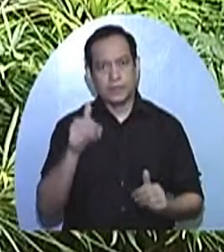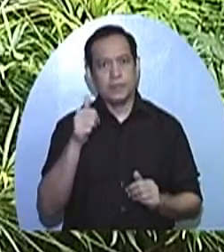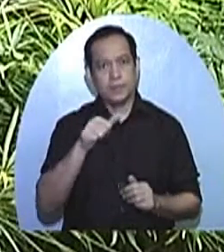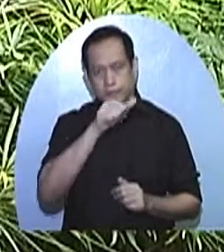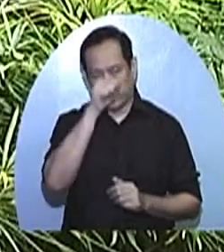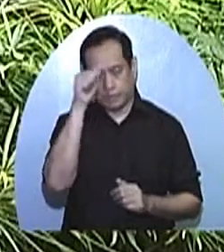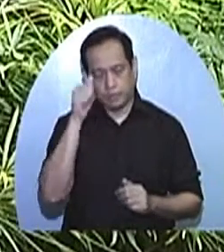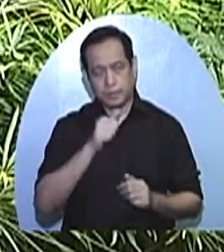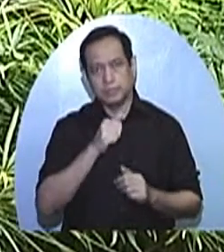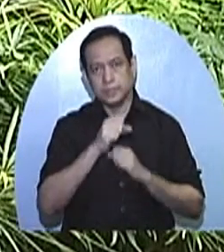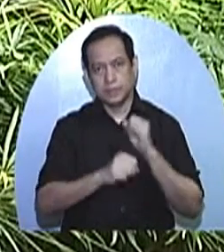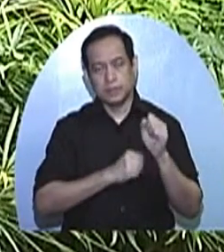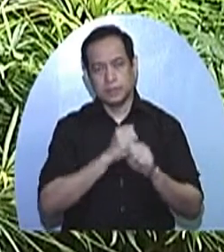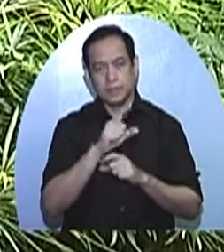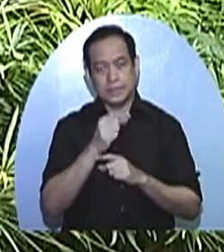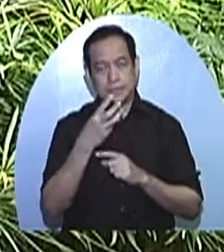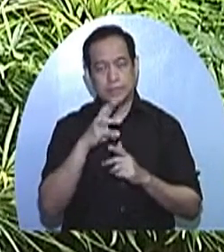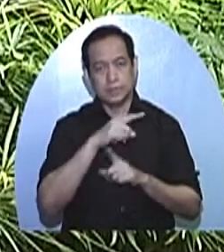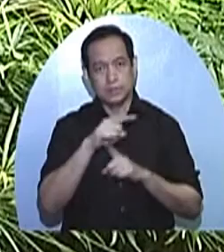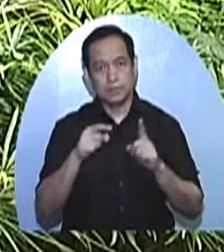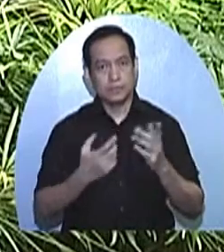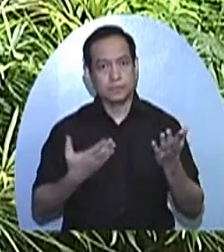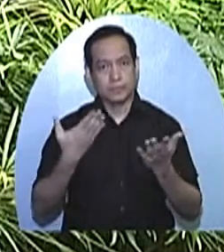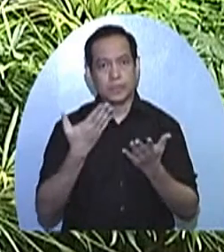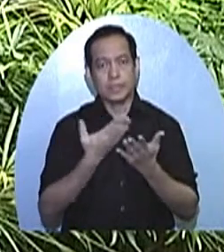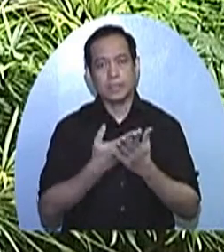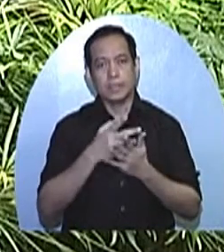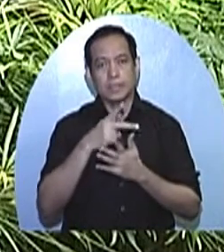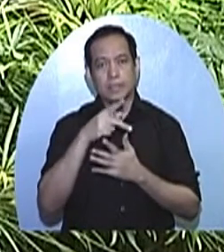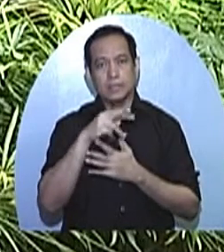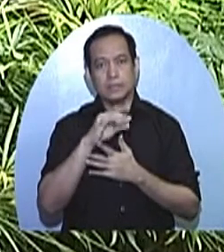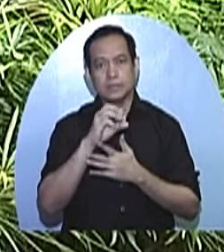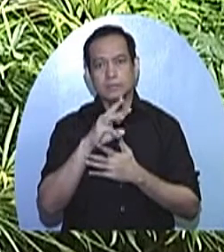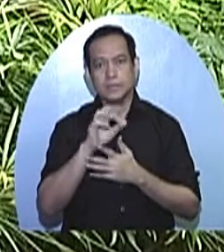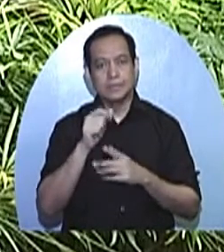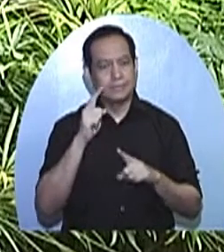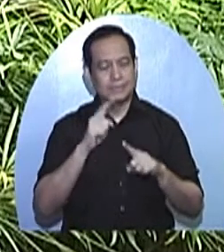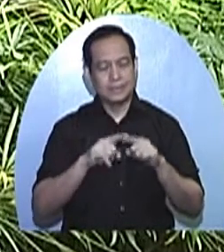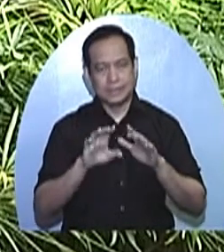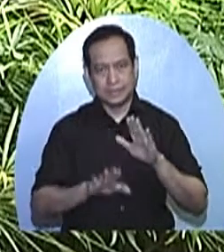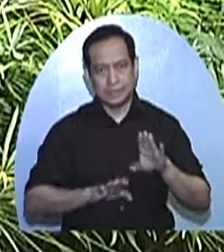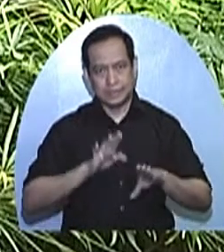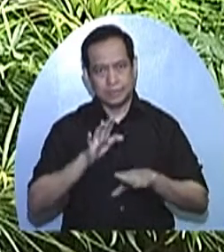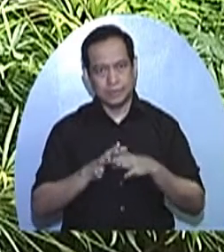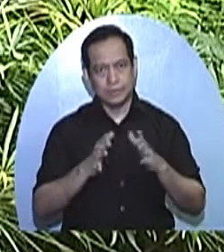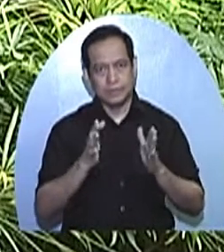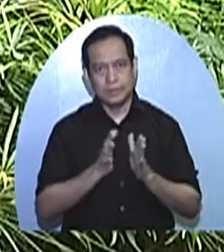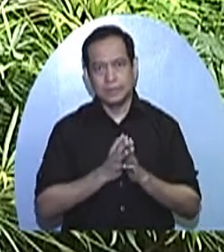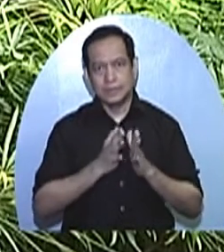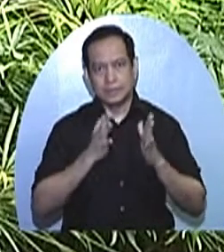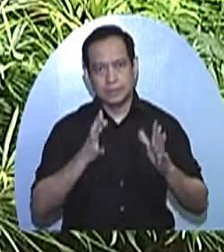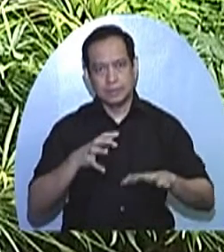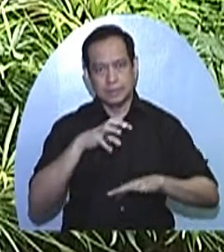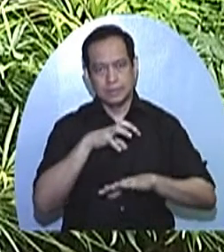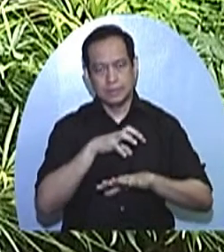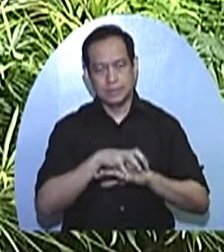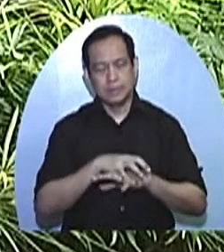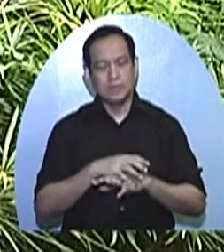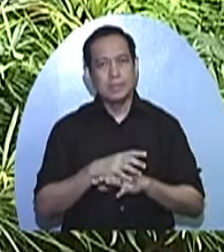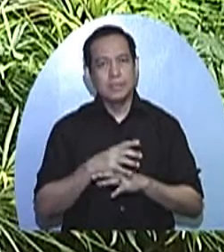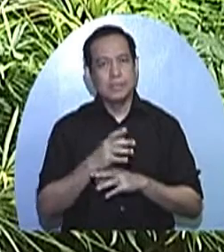Abril ng taong 2016 nang madat na namin ang batang si Princess Omali na hindi makalakad at may malaking bukol sa kanyang